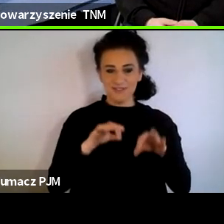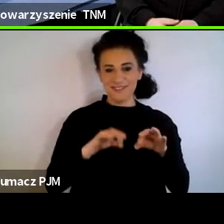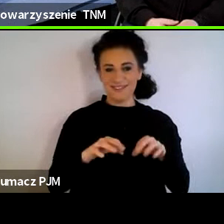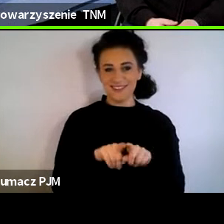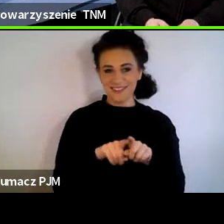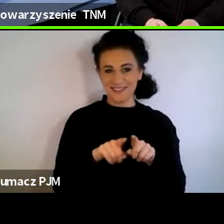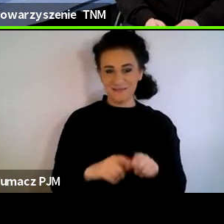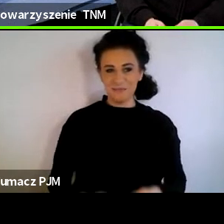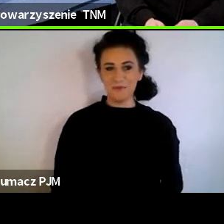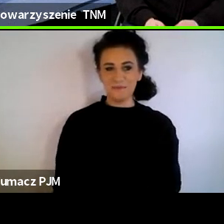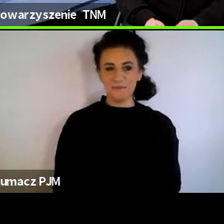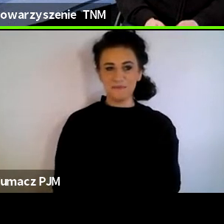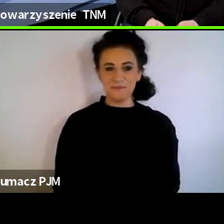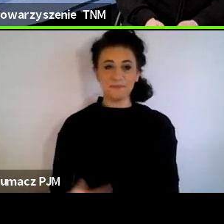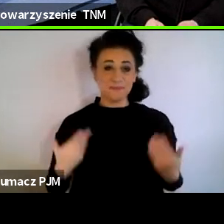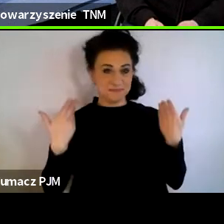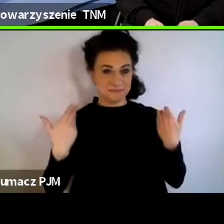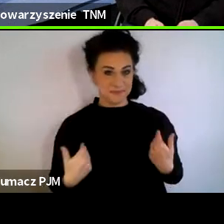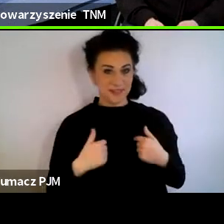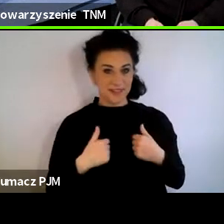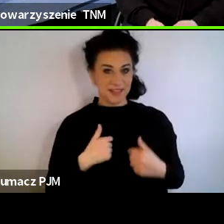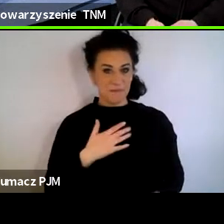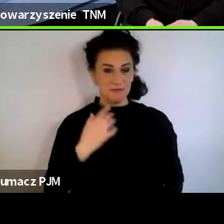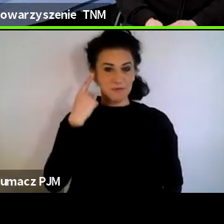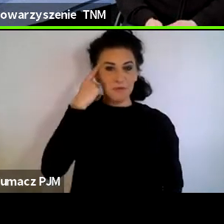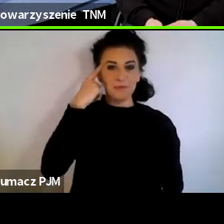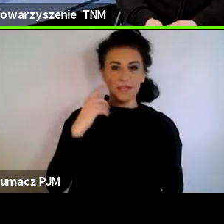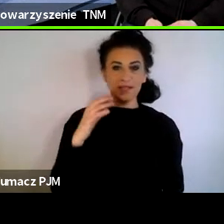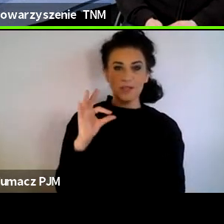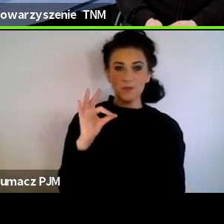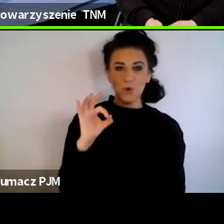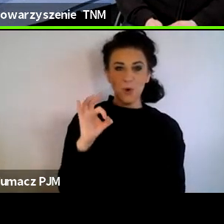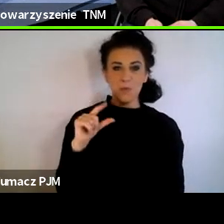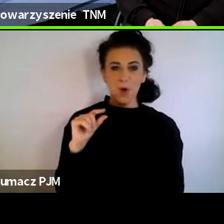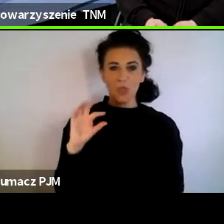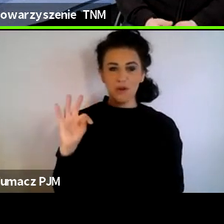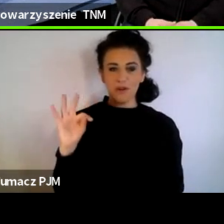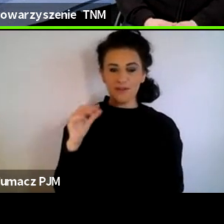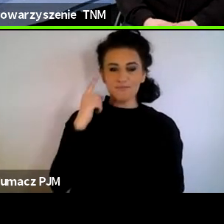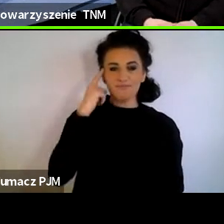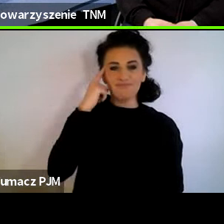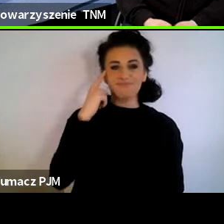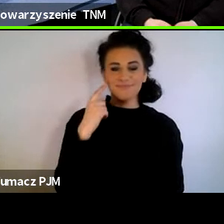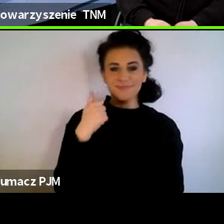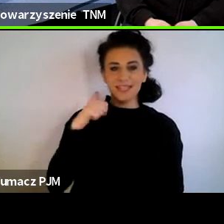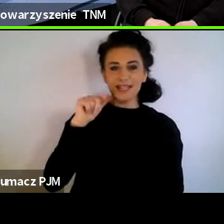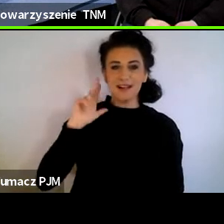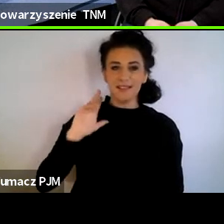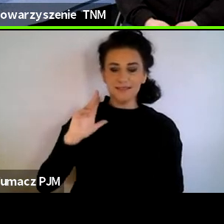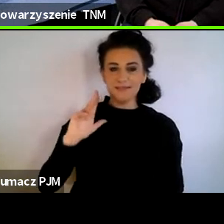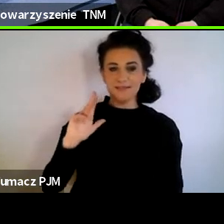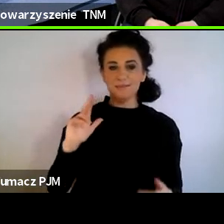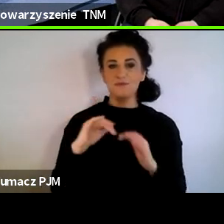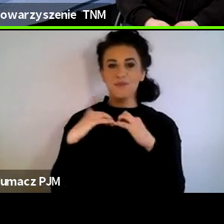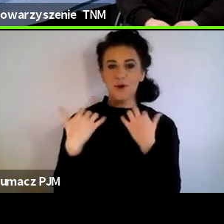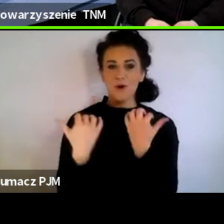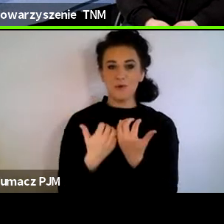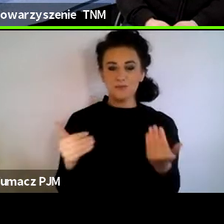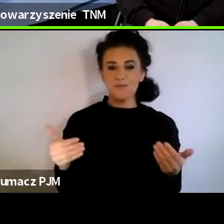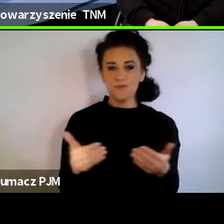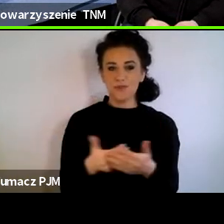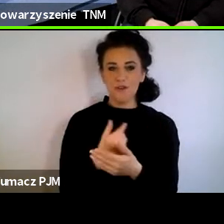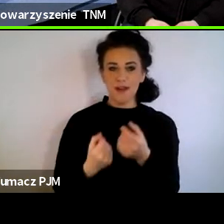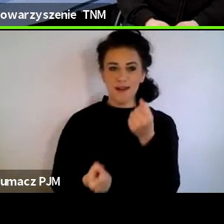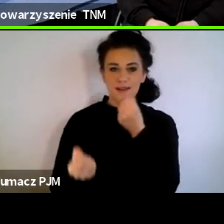Ja mam takie właśnie piękne wspomnienie z Trójmiasta, z Sopotu kilka lat temu z Forum Nowych Idei, gdzie